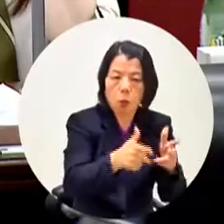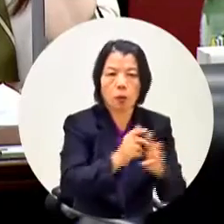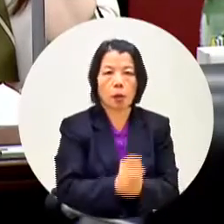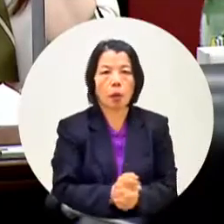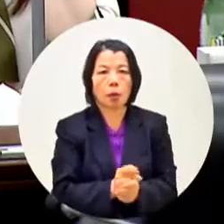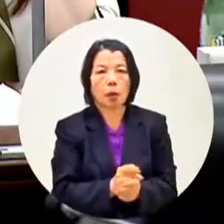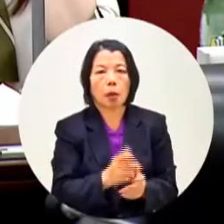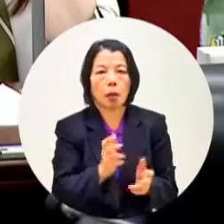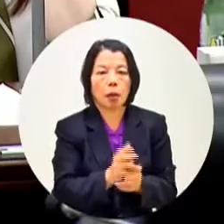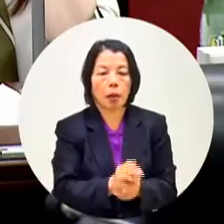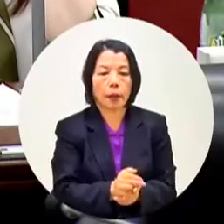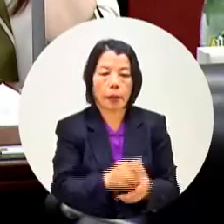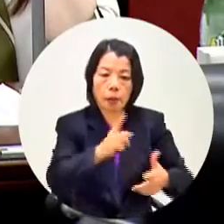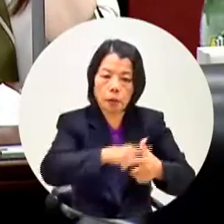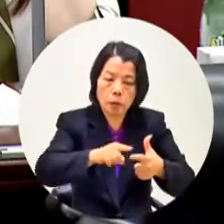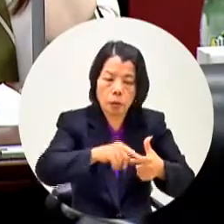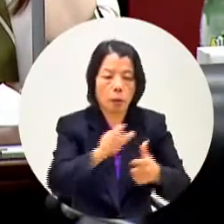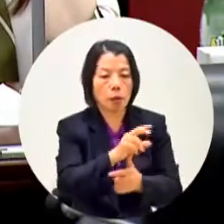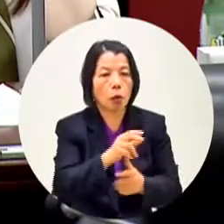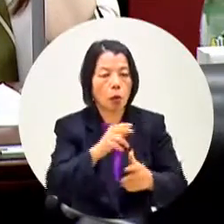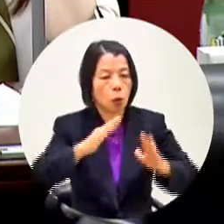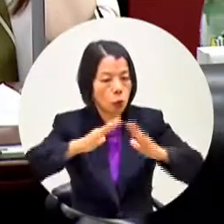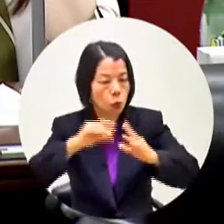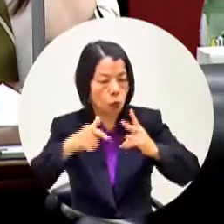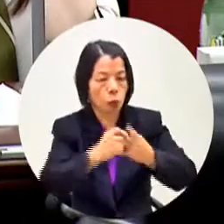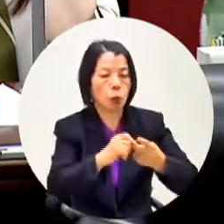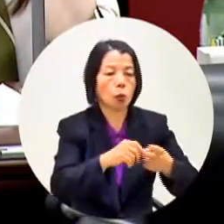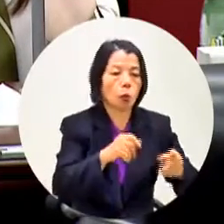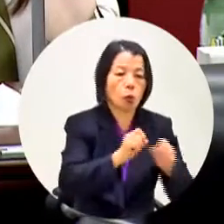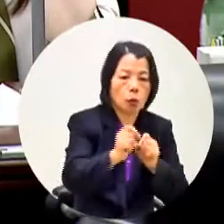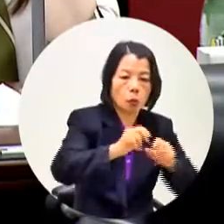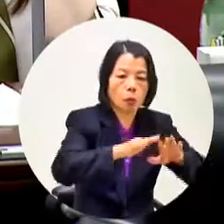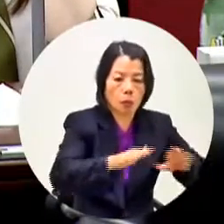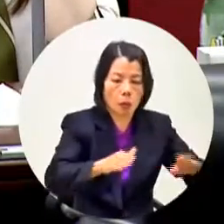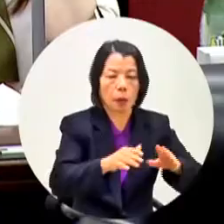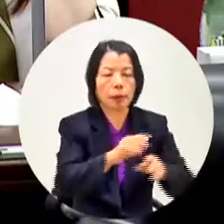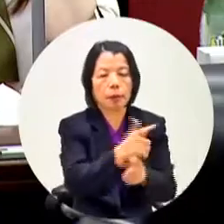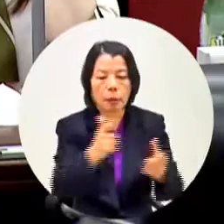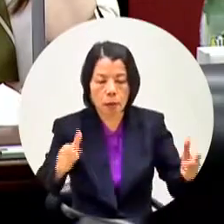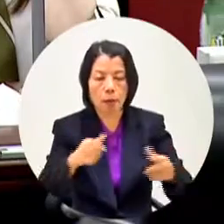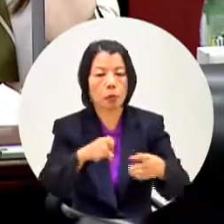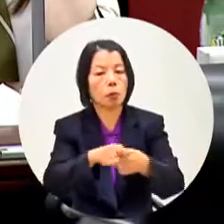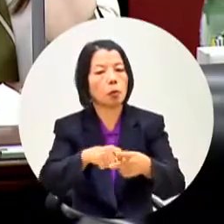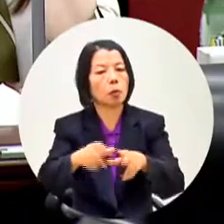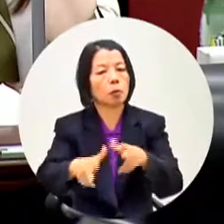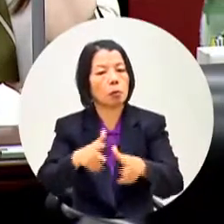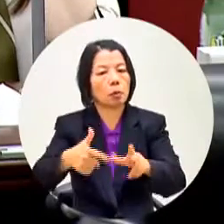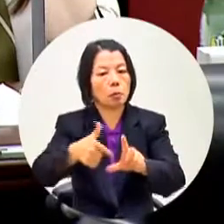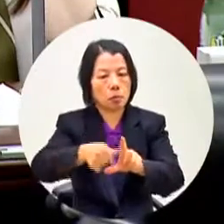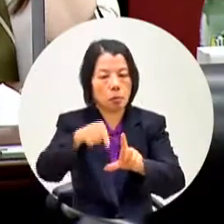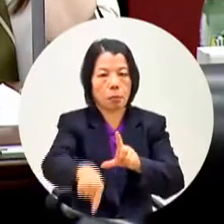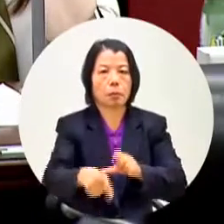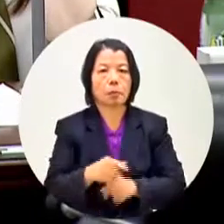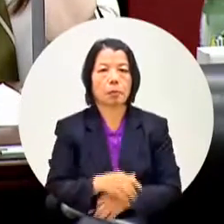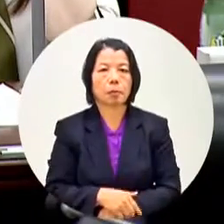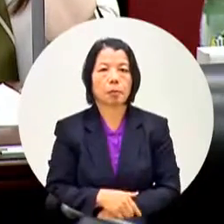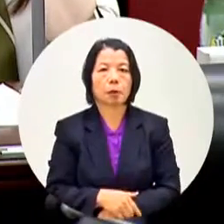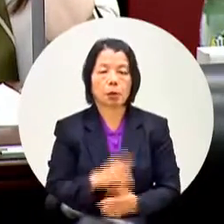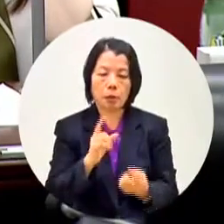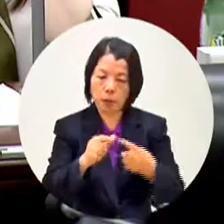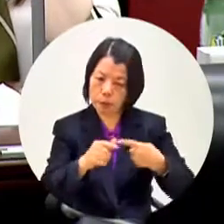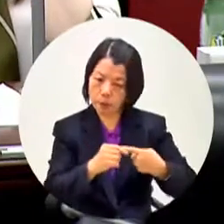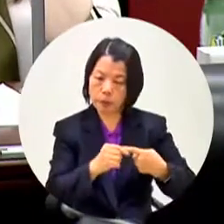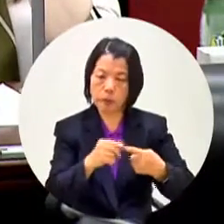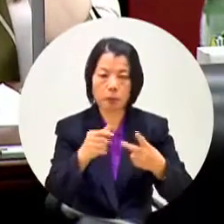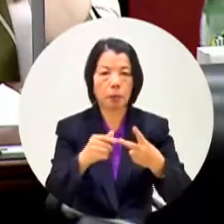道路口，也就是现在的冈山大庄好的一个出口。那这个交流道的设置将有效